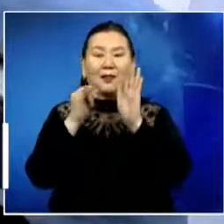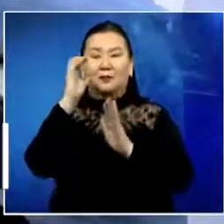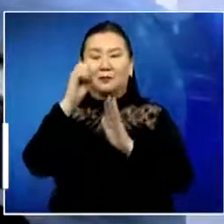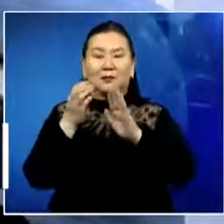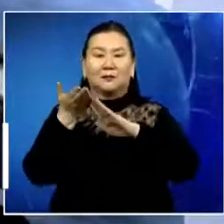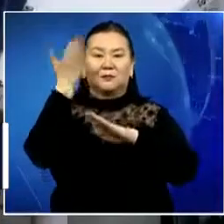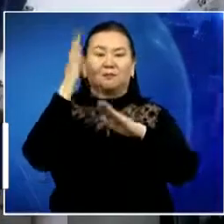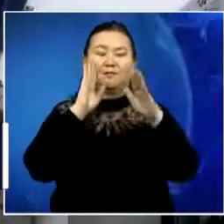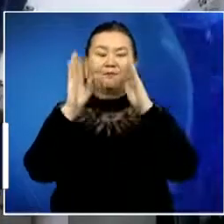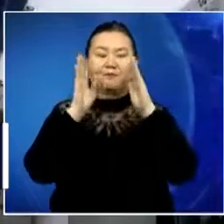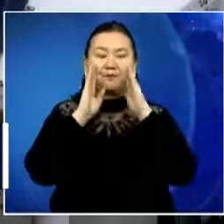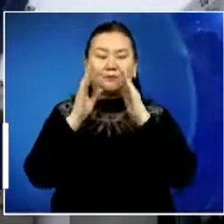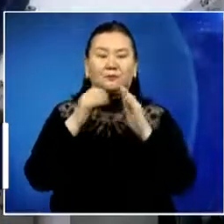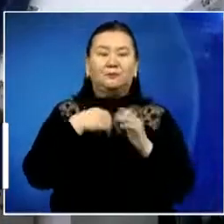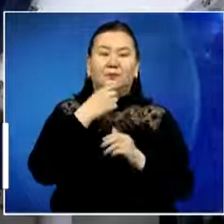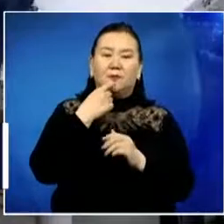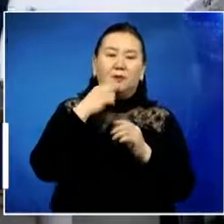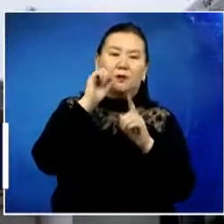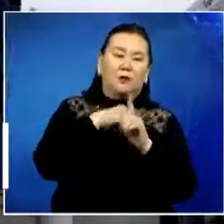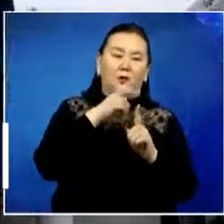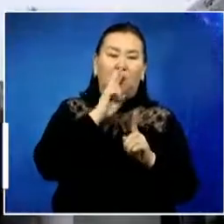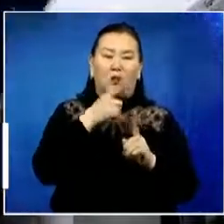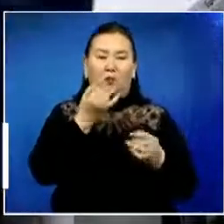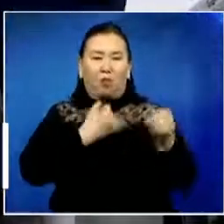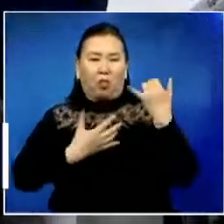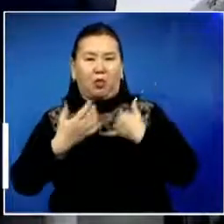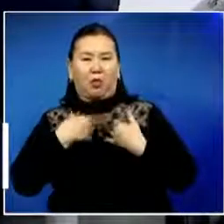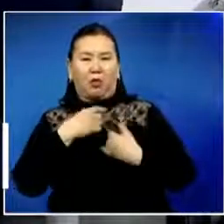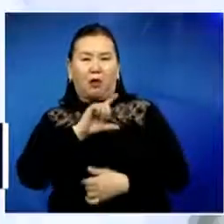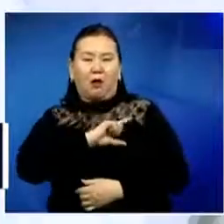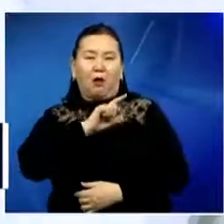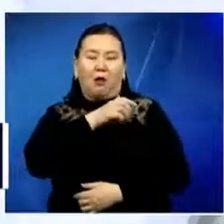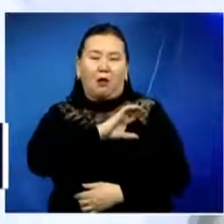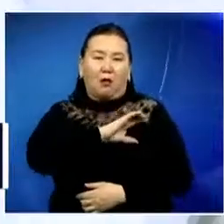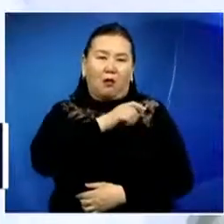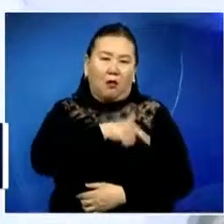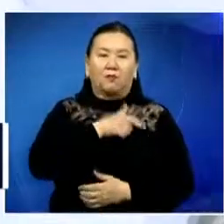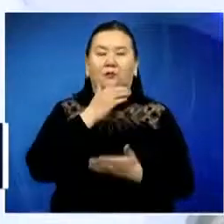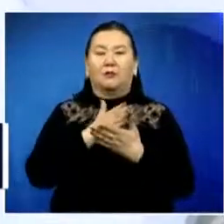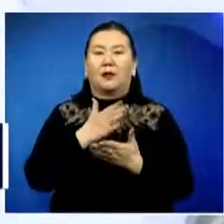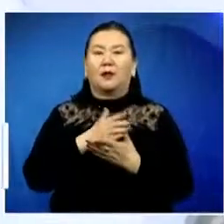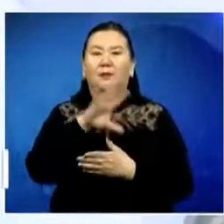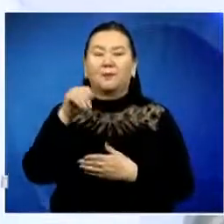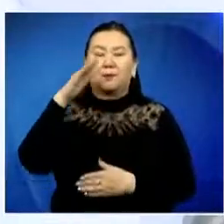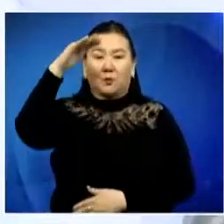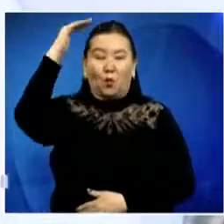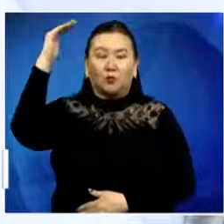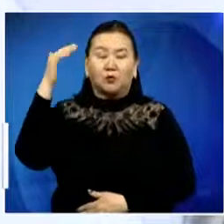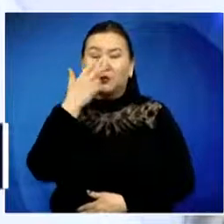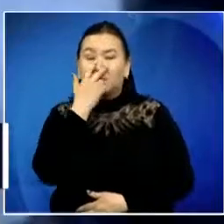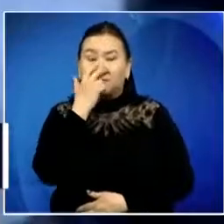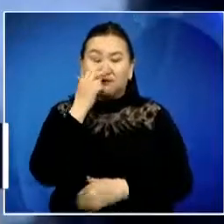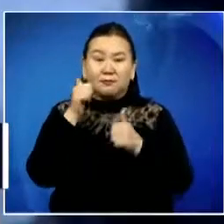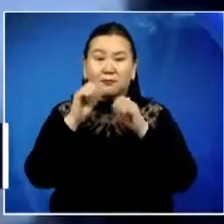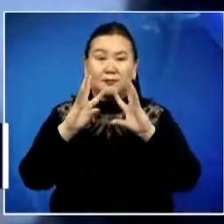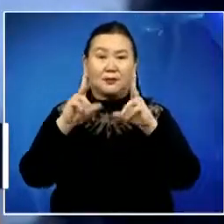үе тэнгийнхээ дарамтнд өртөх хэлсэн үгийг нь эмзгээр хүлээж авах байдал түгээмэл байдаг байна. Тиймээс томчууд бид хараа хяналтаа